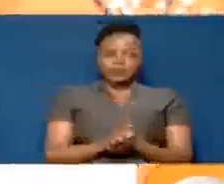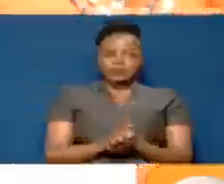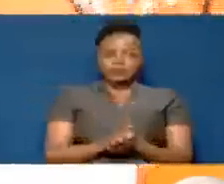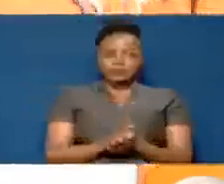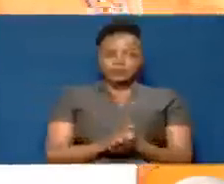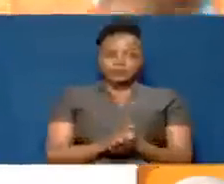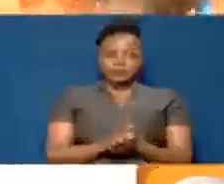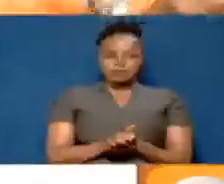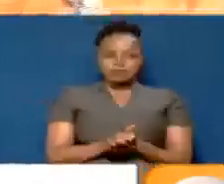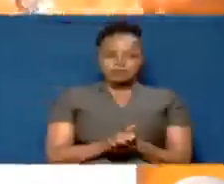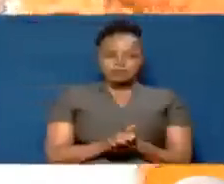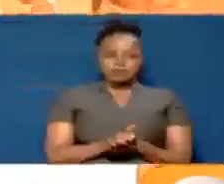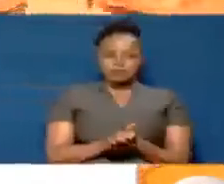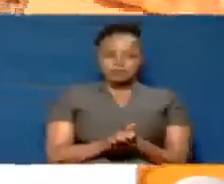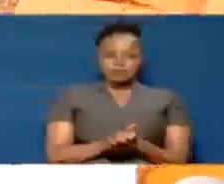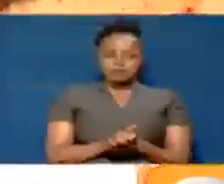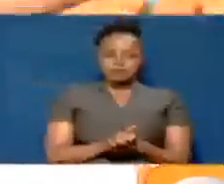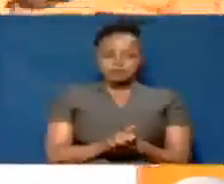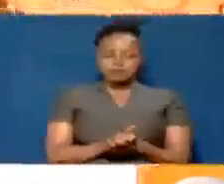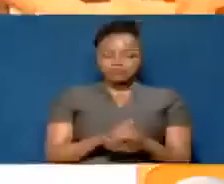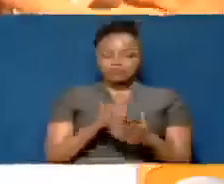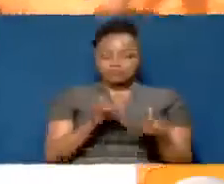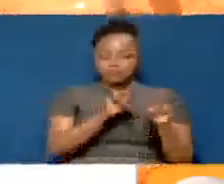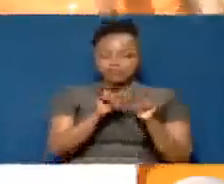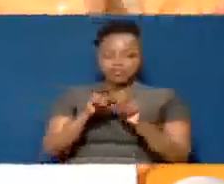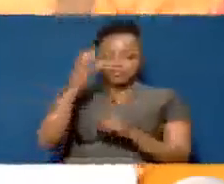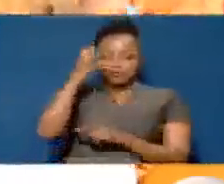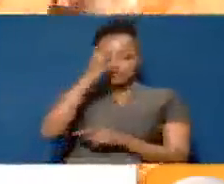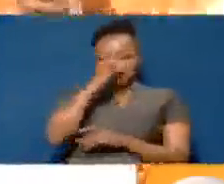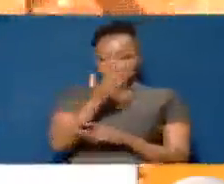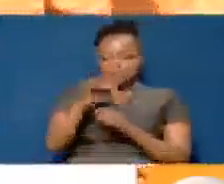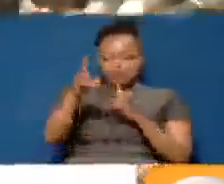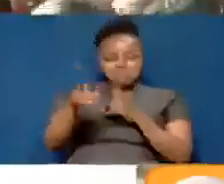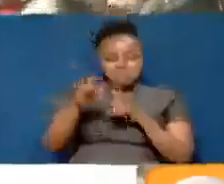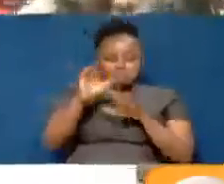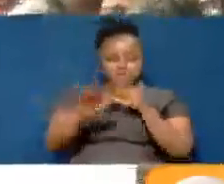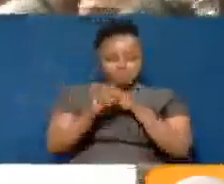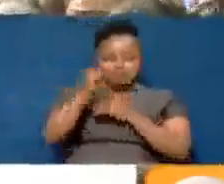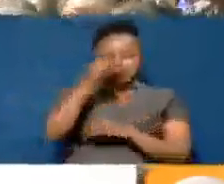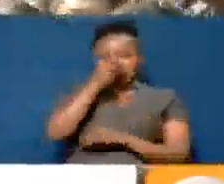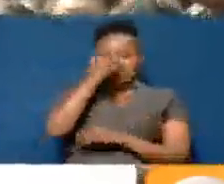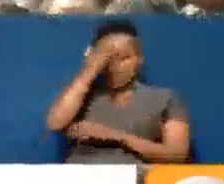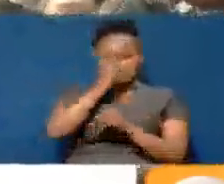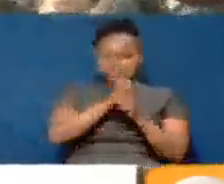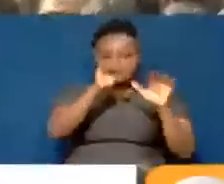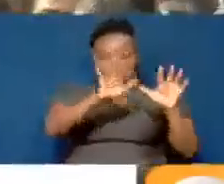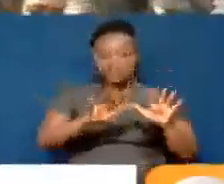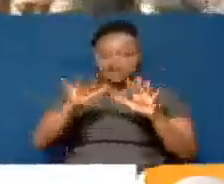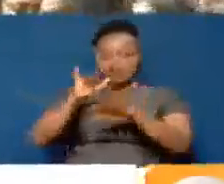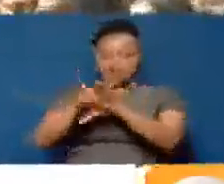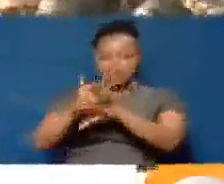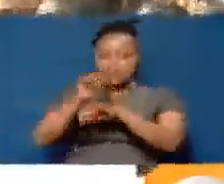Odinga na Malawa Karua. Aidha, Karua alimshutumu naibu rais William Ruto kwa kufanya kampeni za